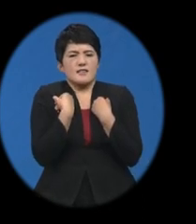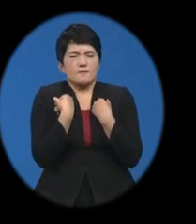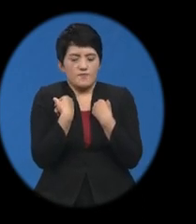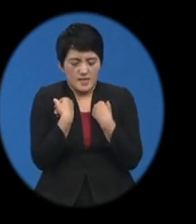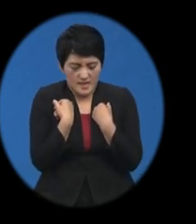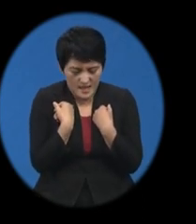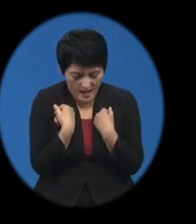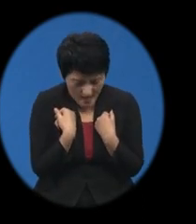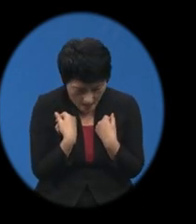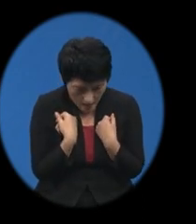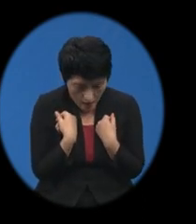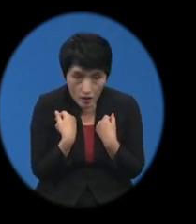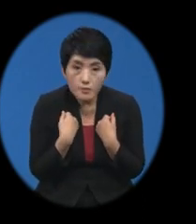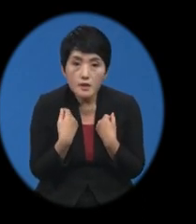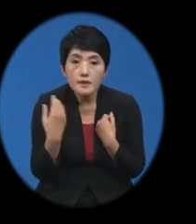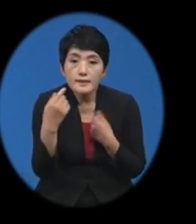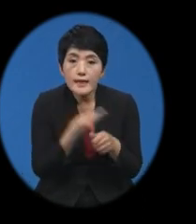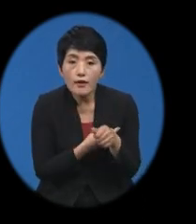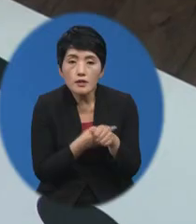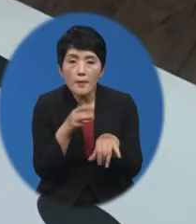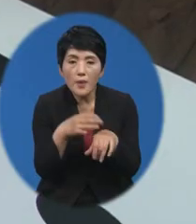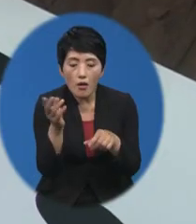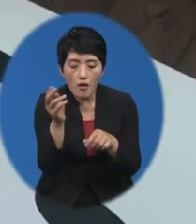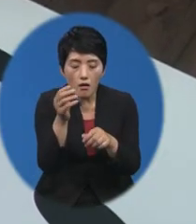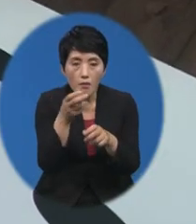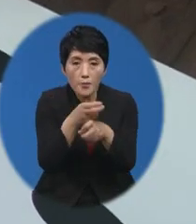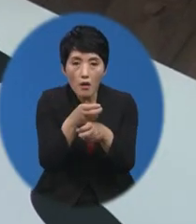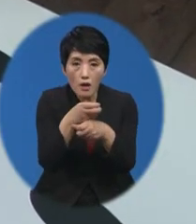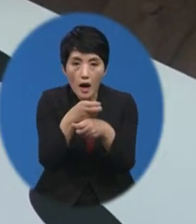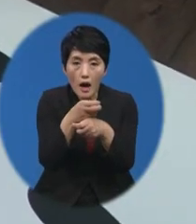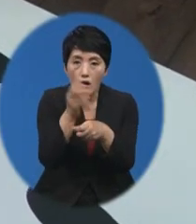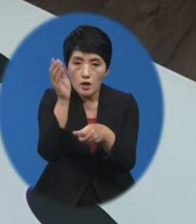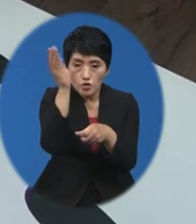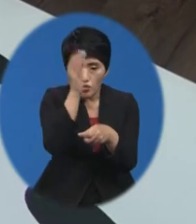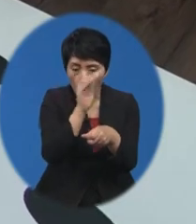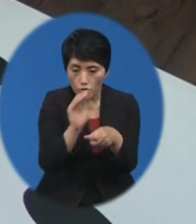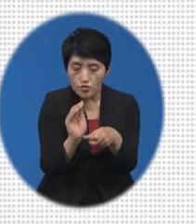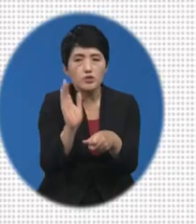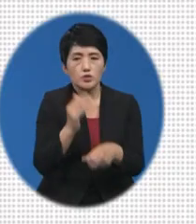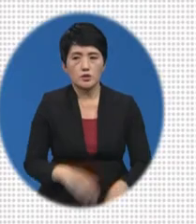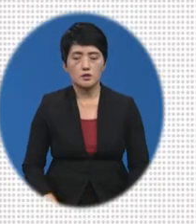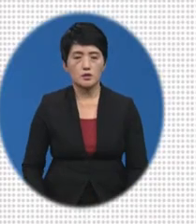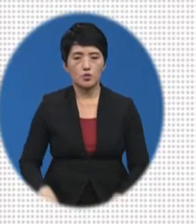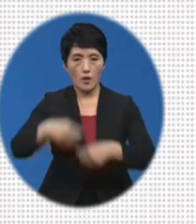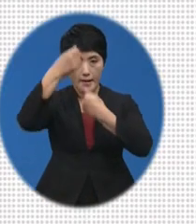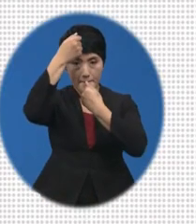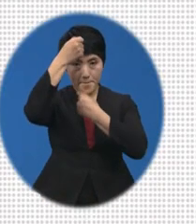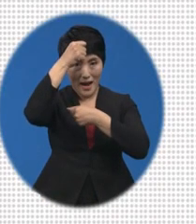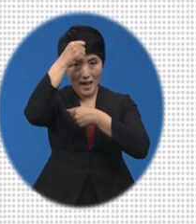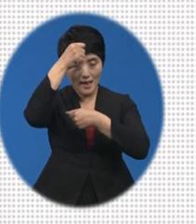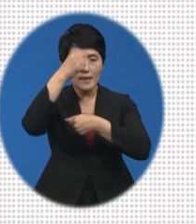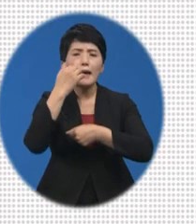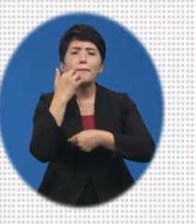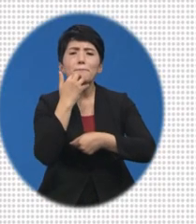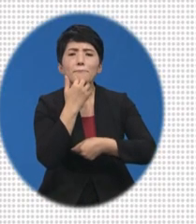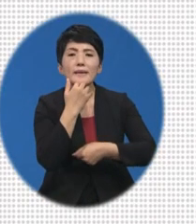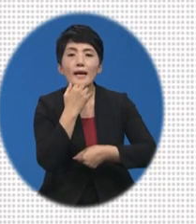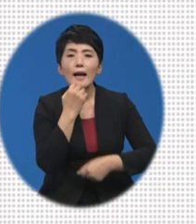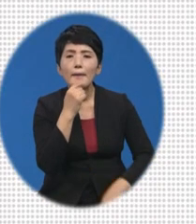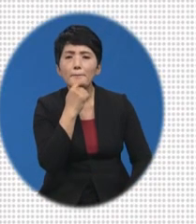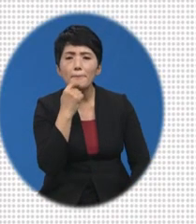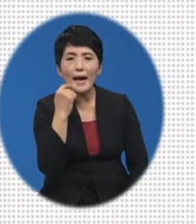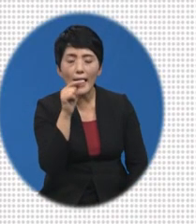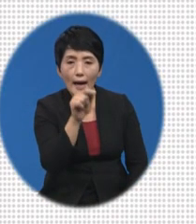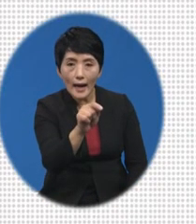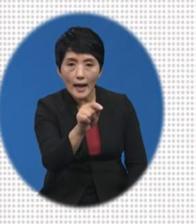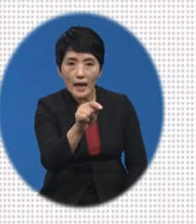위해 앞쪽에 더 힘을 싣기 때문입니다. 발에는 어떤 영향을 줄까요? 빨간색으로 표시된 부분이